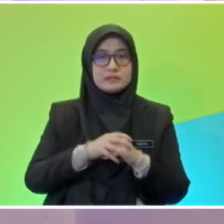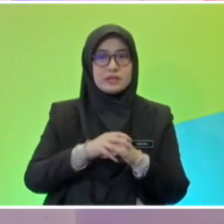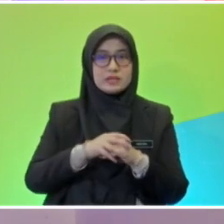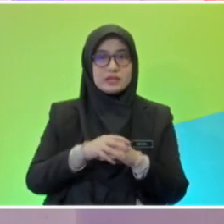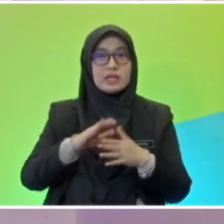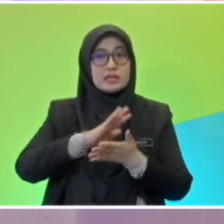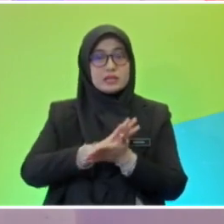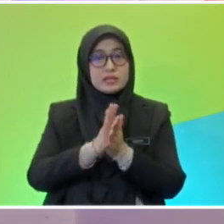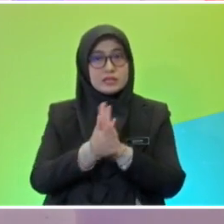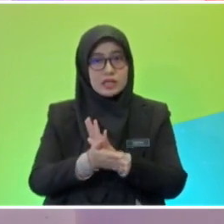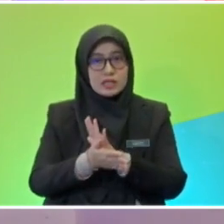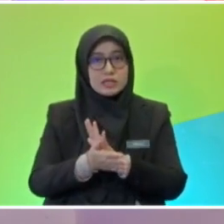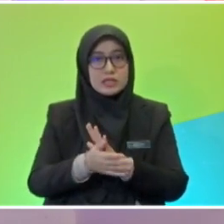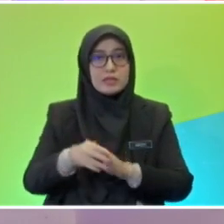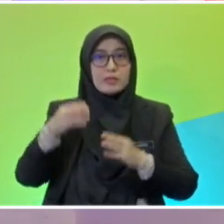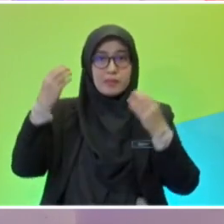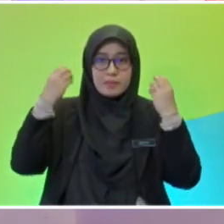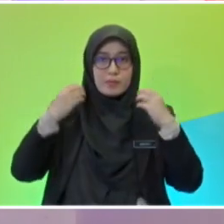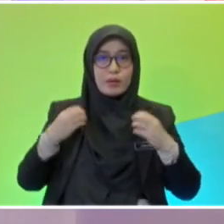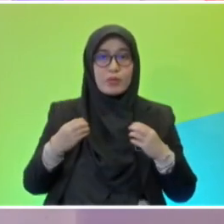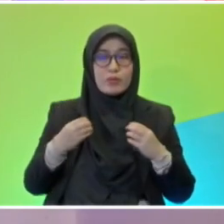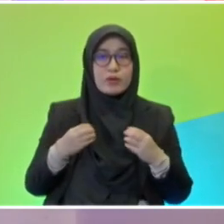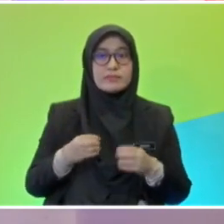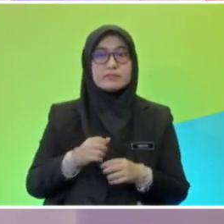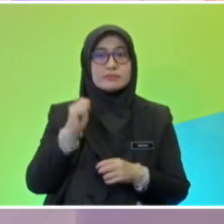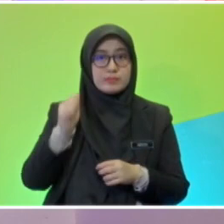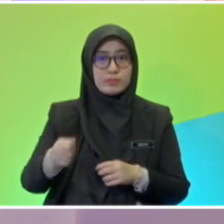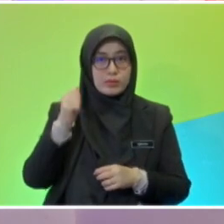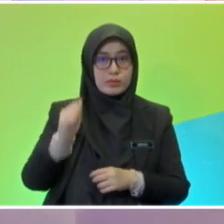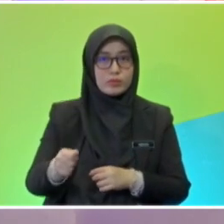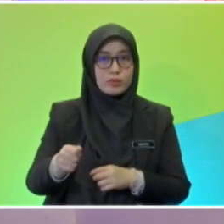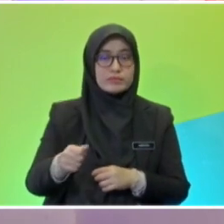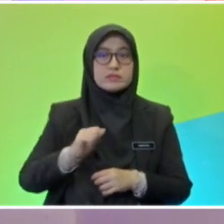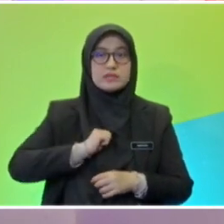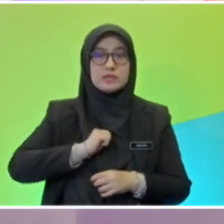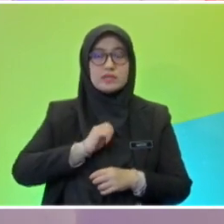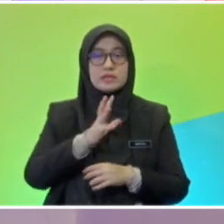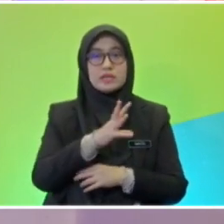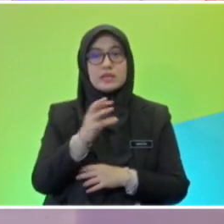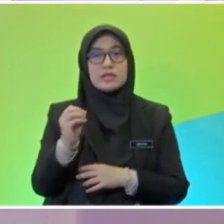dan dalam pembicaraan itu berahi tanpa keputusan harapan